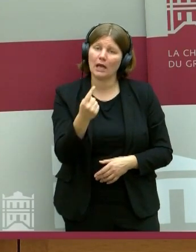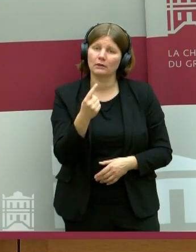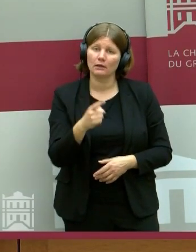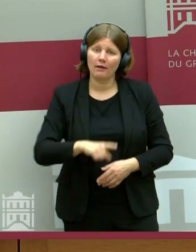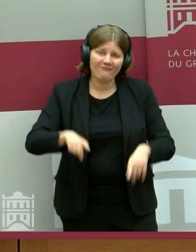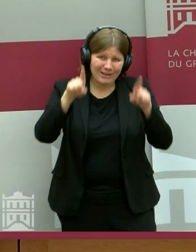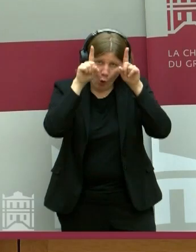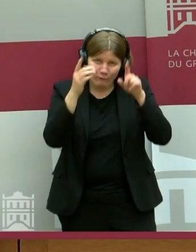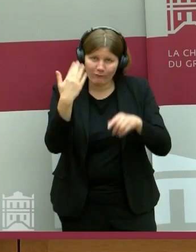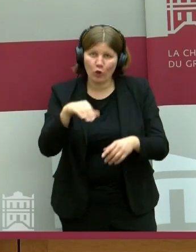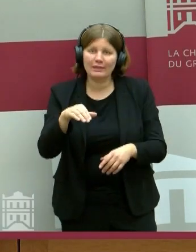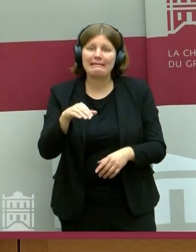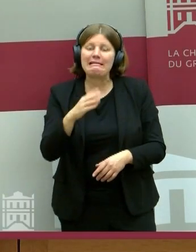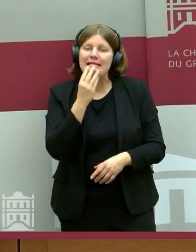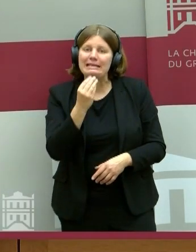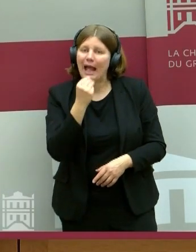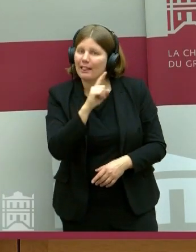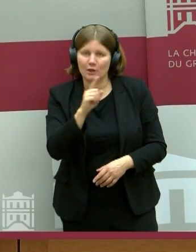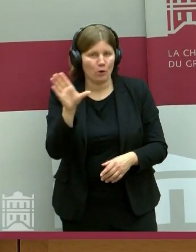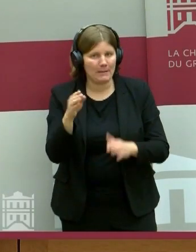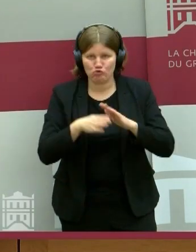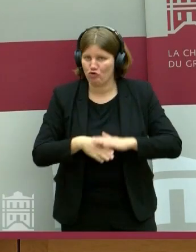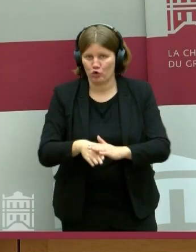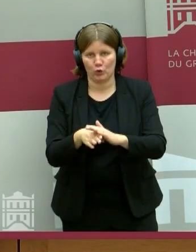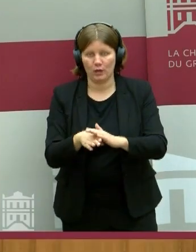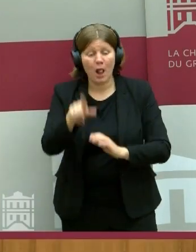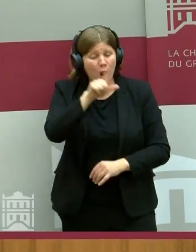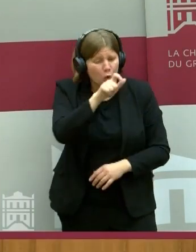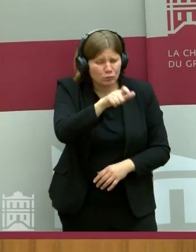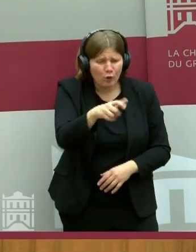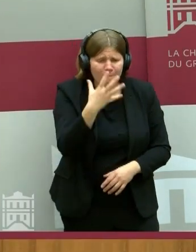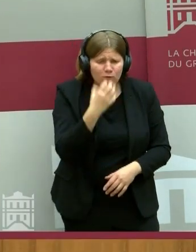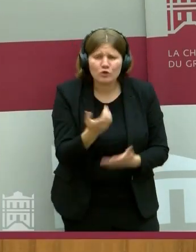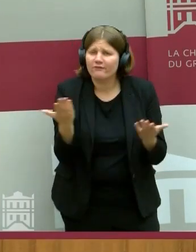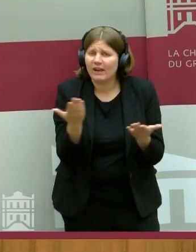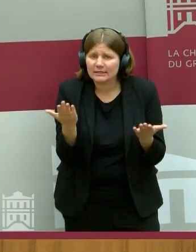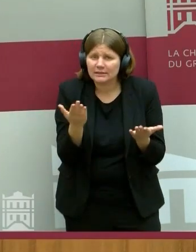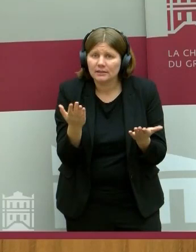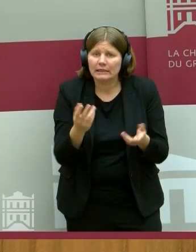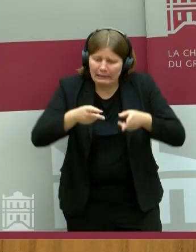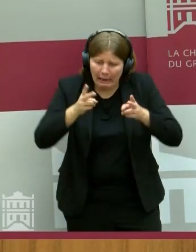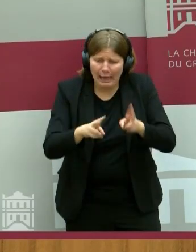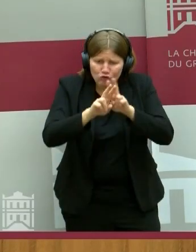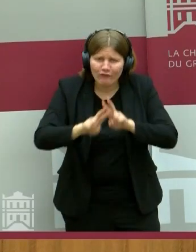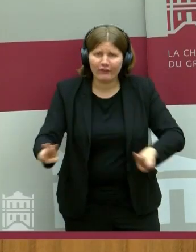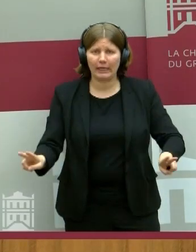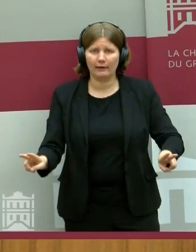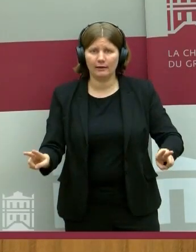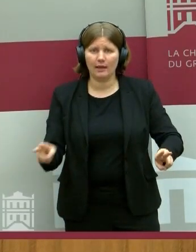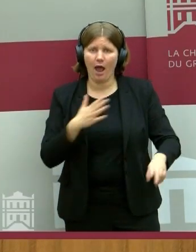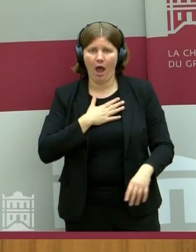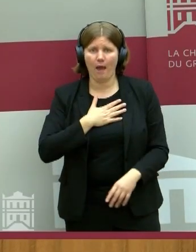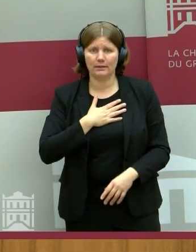von Israel nicht mehr drohen. Und Lützebäuer auch nicht. Die meisten Lützebäuer wünschen sich doch nicht ernst für einen gerechten Frieden, wo